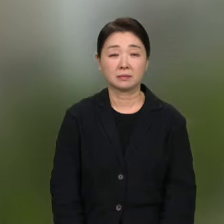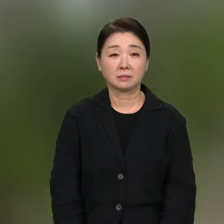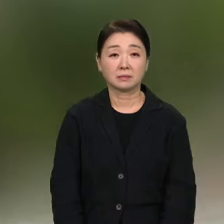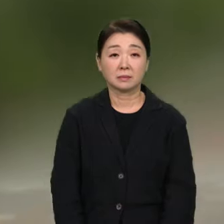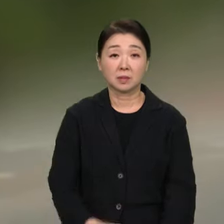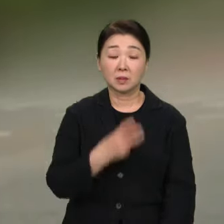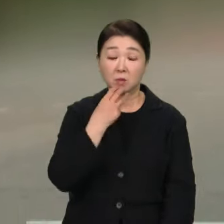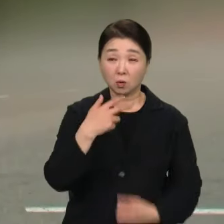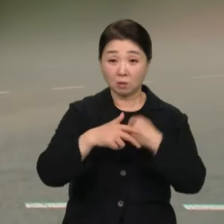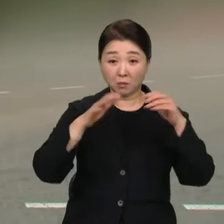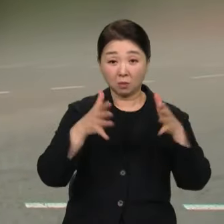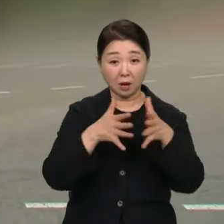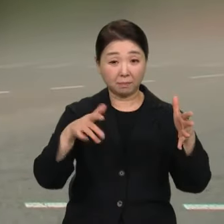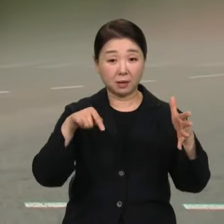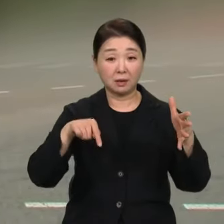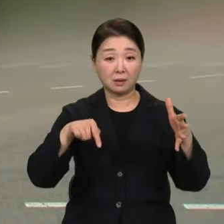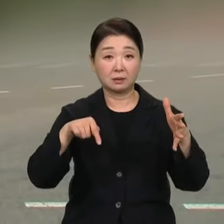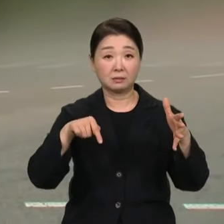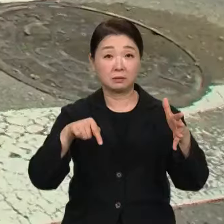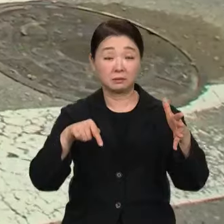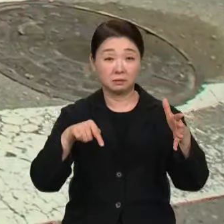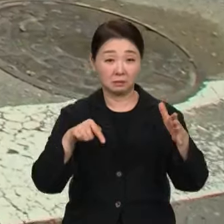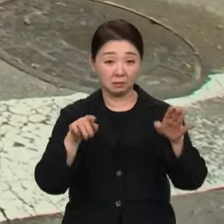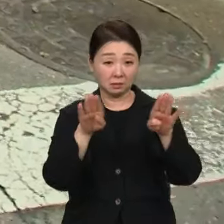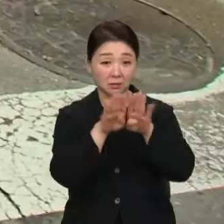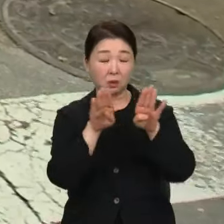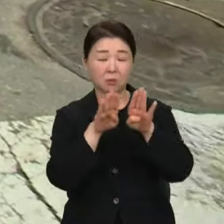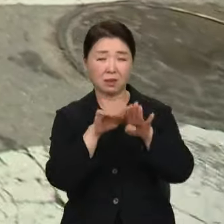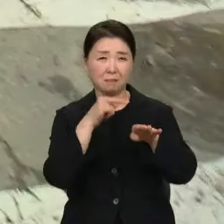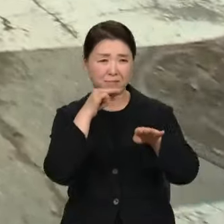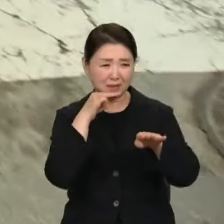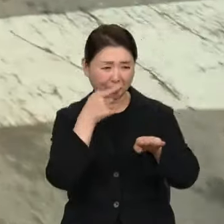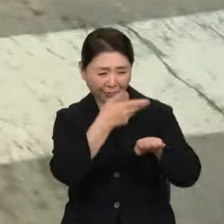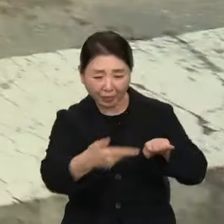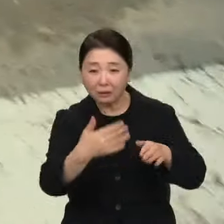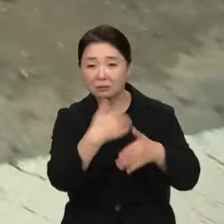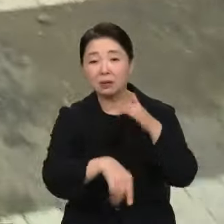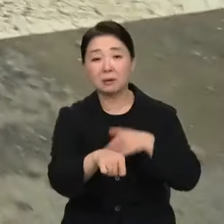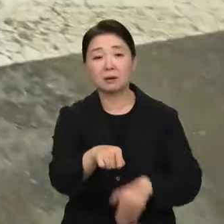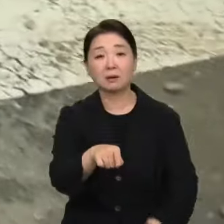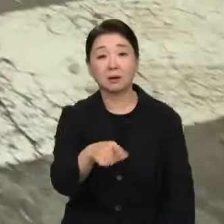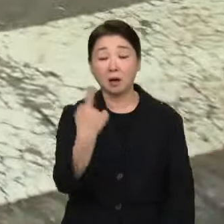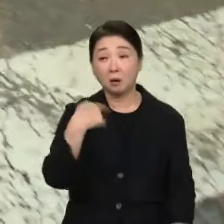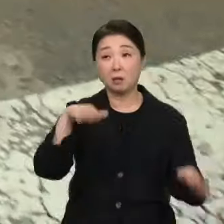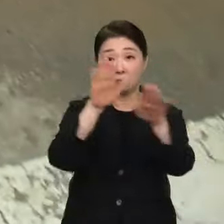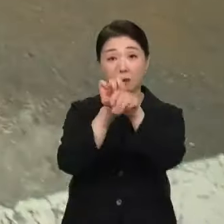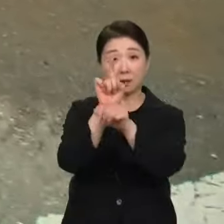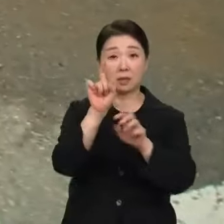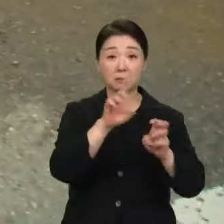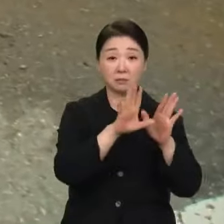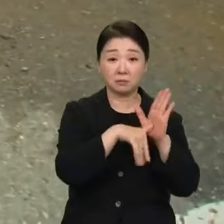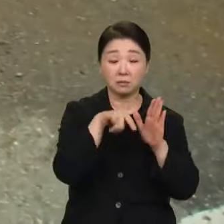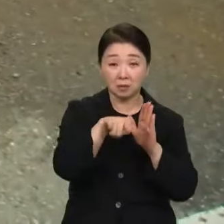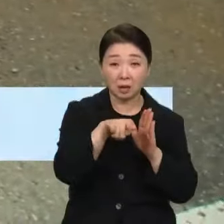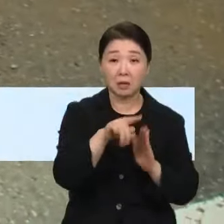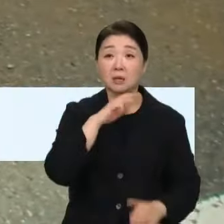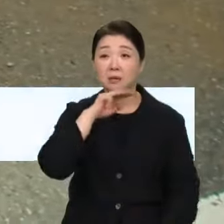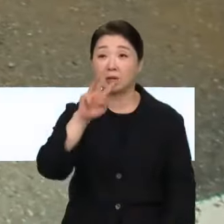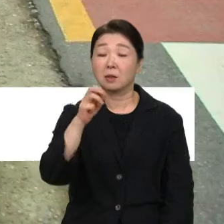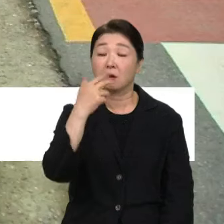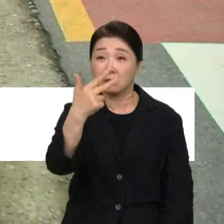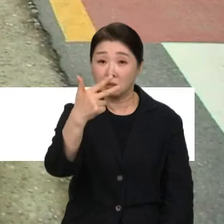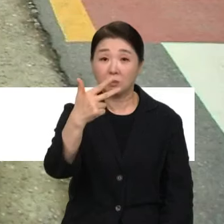서울 은평구의 한 아파트입니다. 정문 앞엔 아직도 핏자국이 남아있습니다. 어젯밤 11시 반쯤 이곳에서 37살